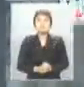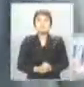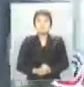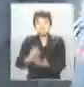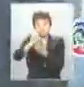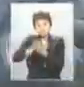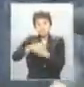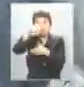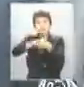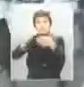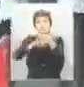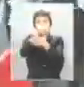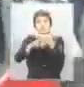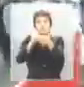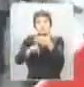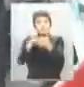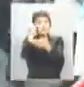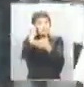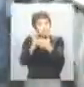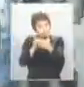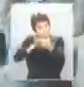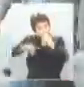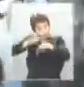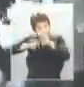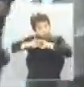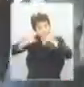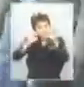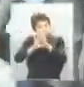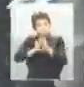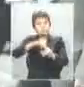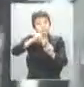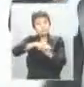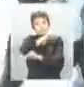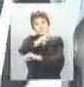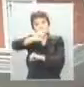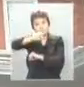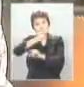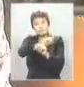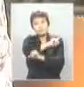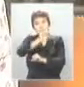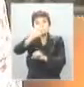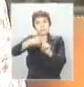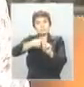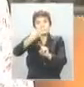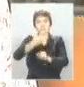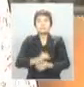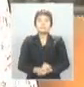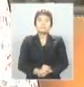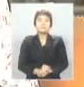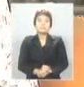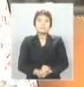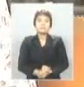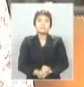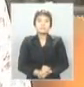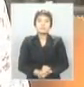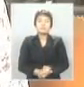าเลือกตั้งน่าจะได้พิจารณาความชัดเจนกันในวันจันทร์ที่9พฤษภาคมนี ้มีการส่งสัญญาณว่า